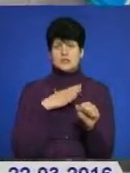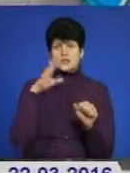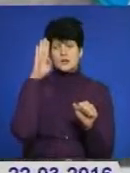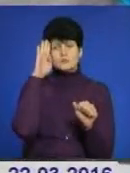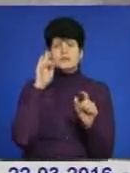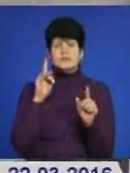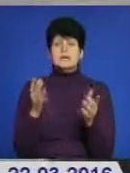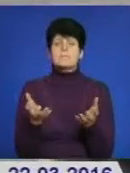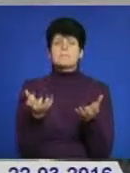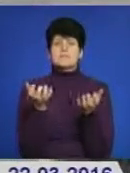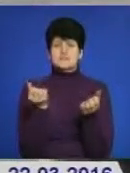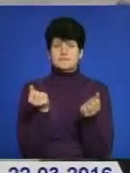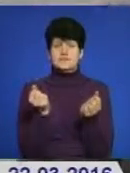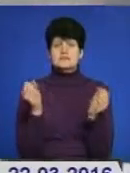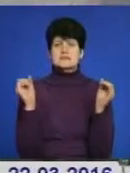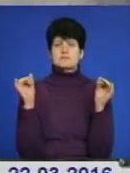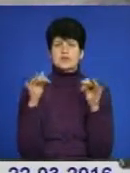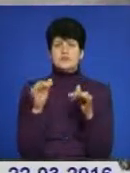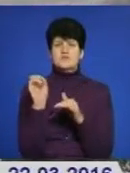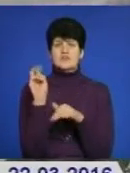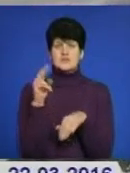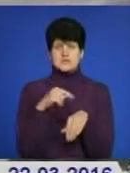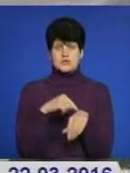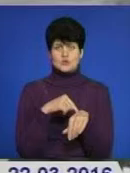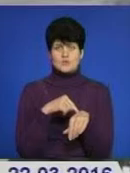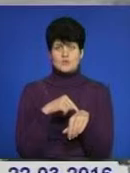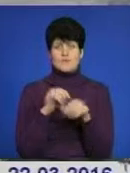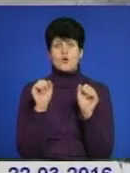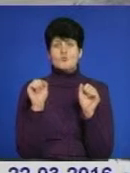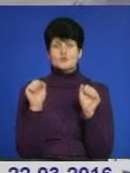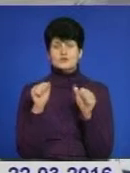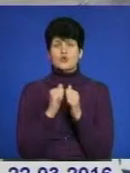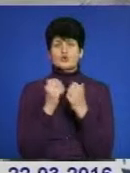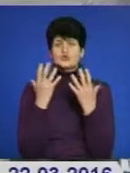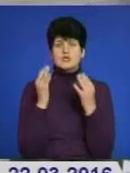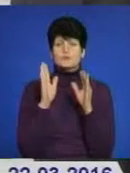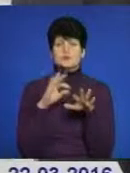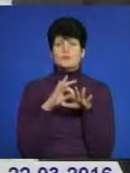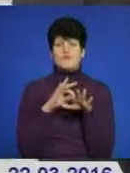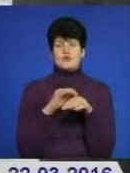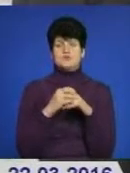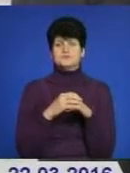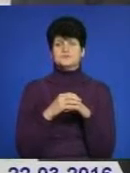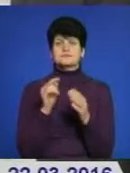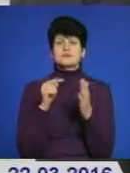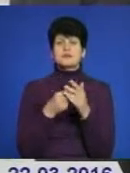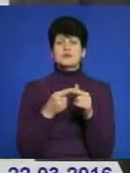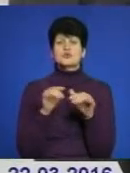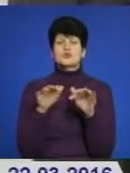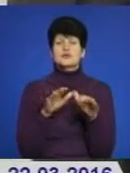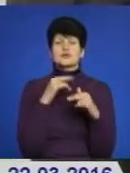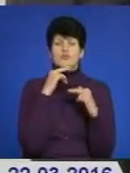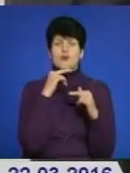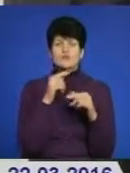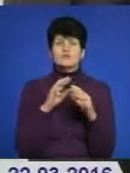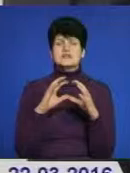які підтримують. Збираємося тут о 12-й годині і по можливості кожного дня ми її проводимо. Мета такого заходу – привернути увагу